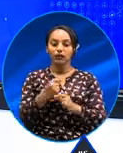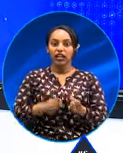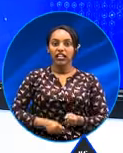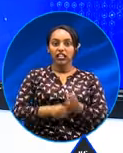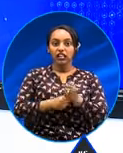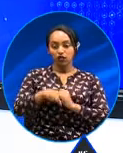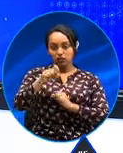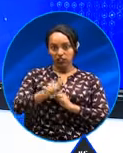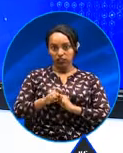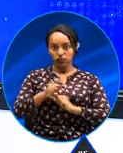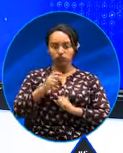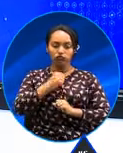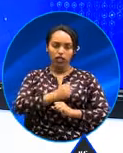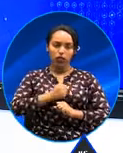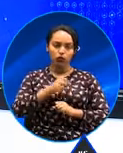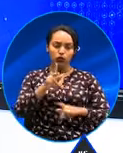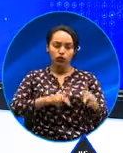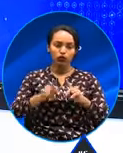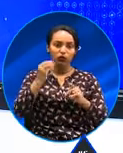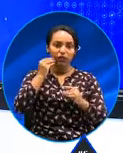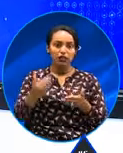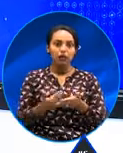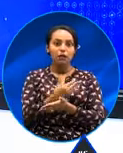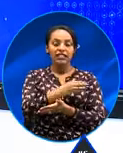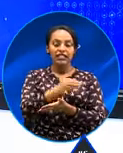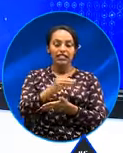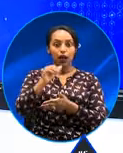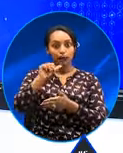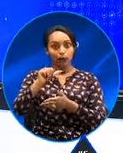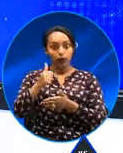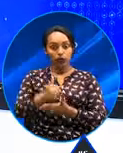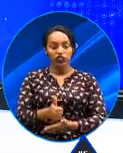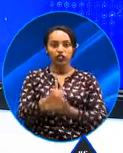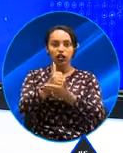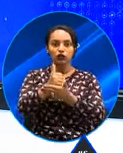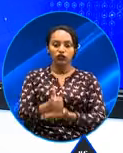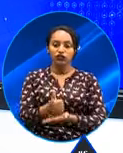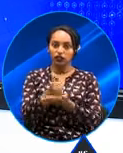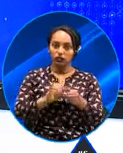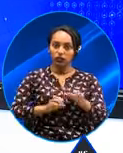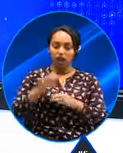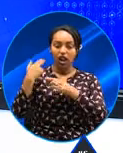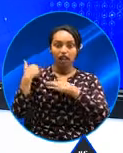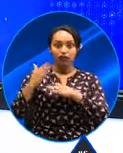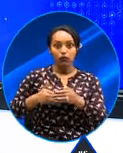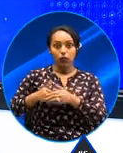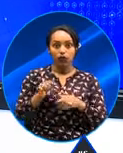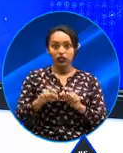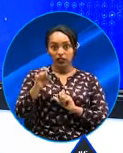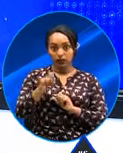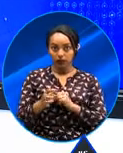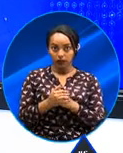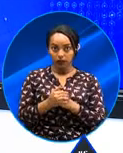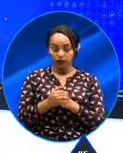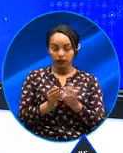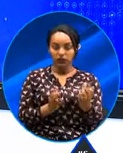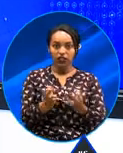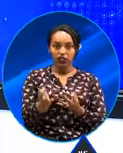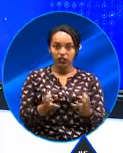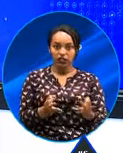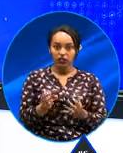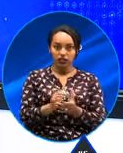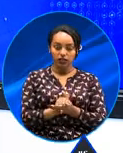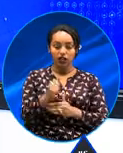ደጋፊ የሚያስፈልጋቸው ምስኪን ወገኖችን ቤት በማደስና በሌሎች ድጋፎች እገዛ በማድረግ ኃላፊነትን መወጣት እንደሚገባ